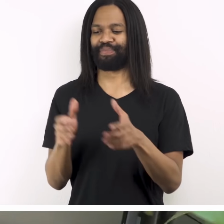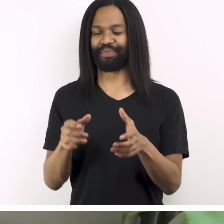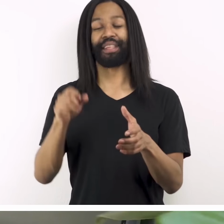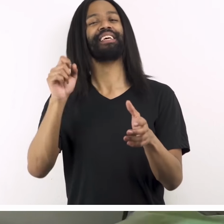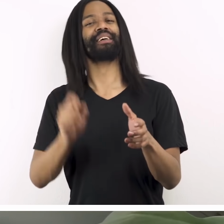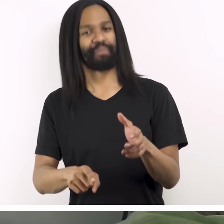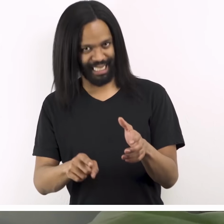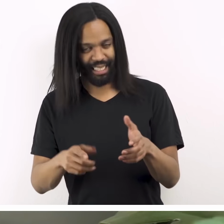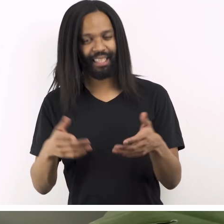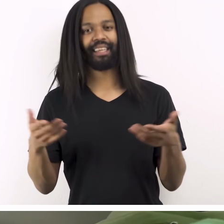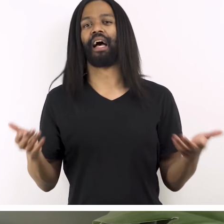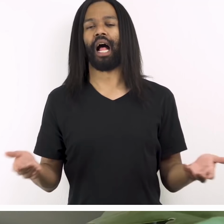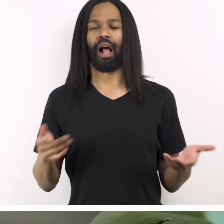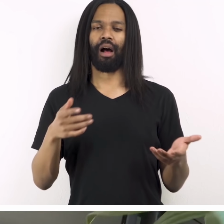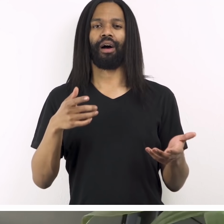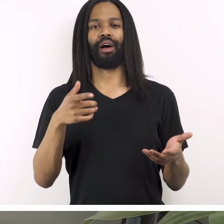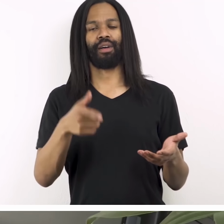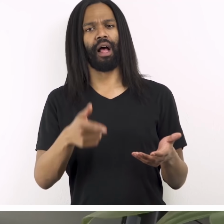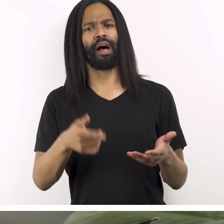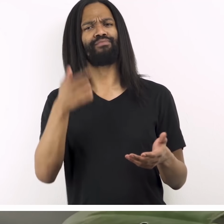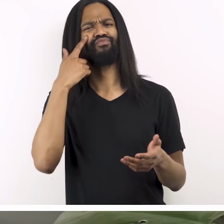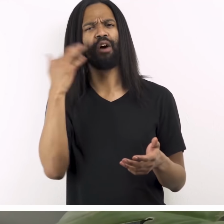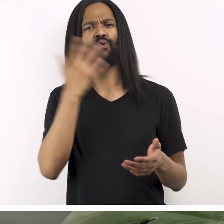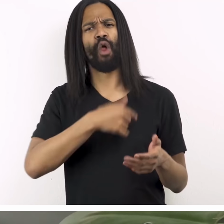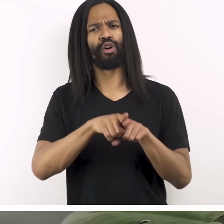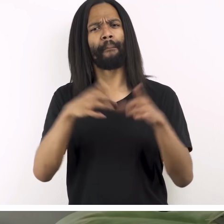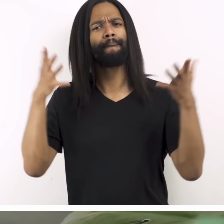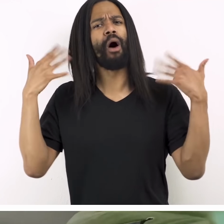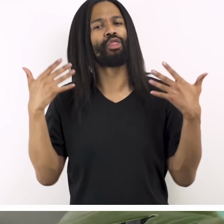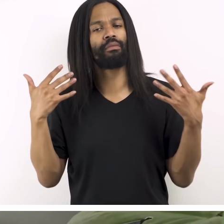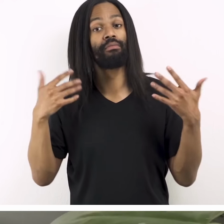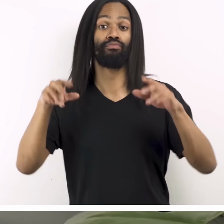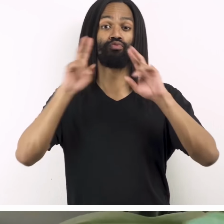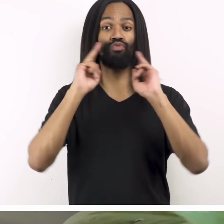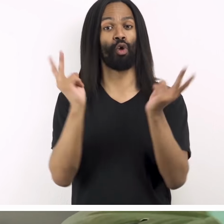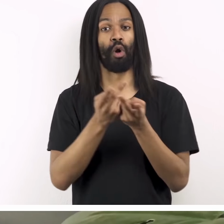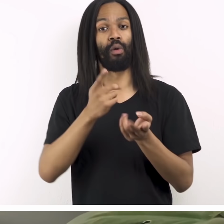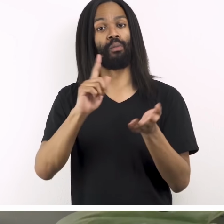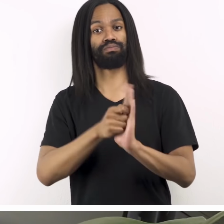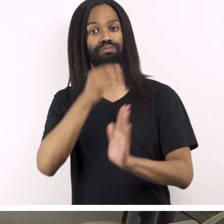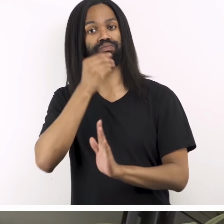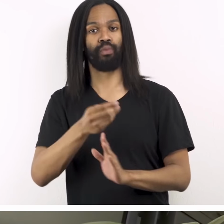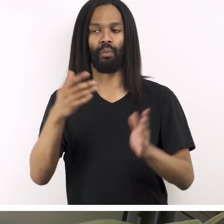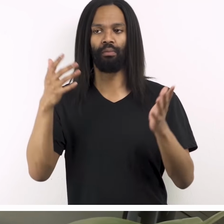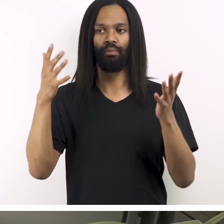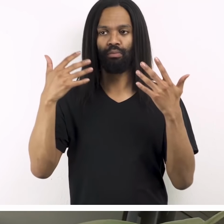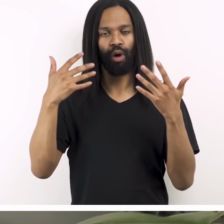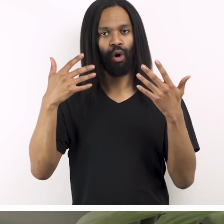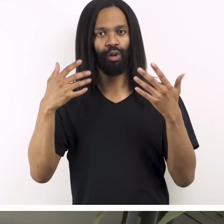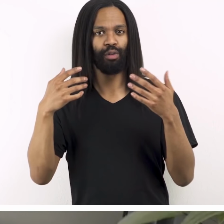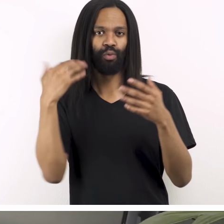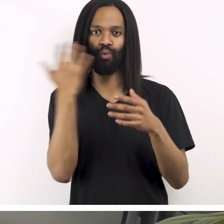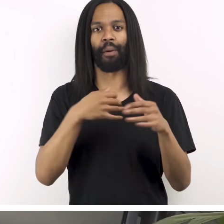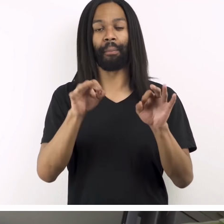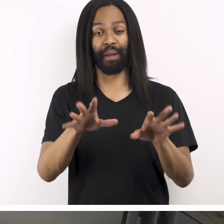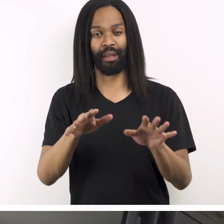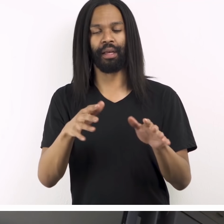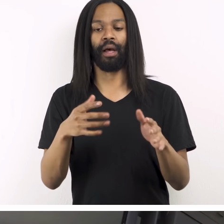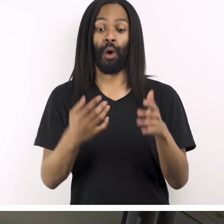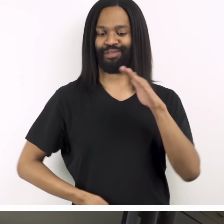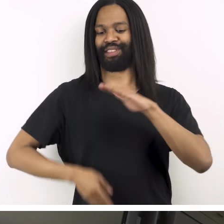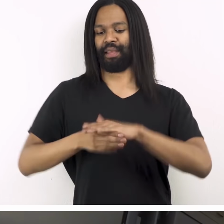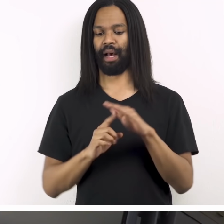ça, c'est notre fameux Florida Ghost qui fait un petit peu de mint comme ça, qui reste mint généralement une fois qu'elle le reste. Voilà, elle le reste. Les feuilles sortent très